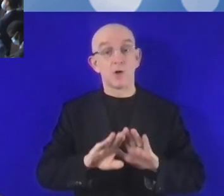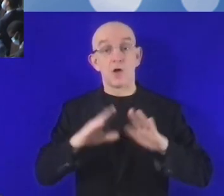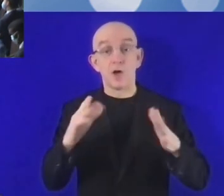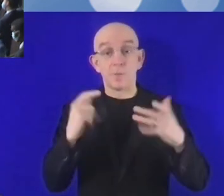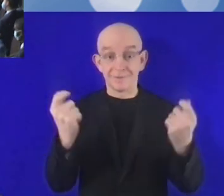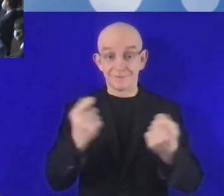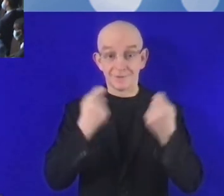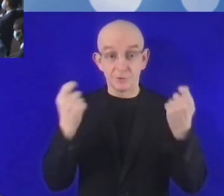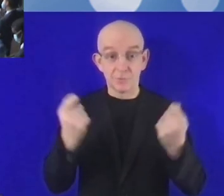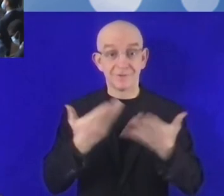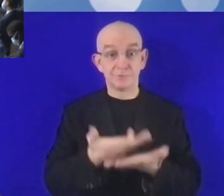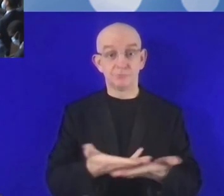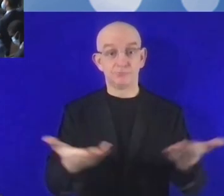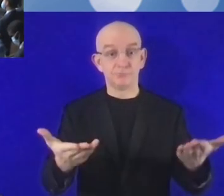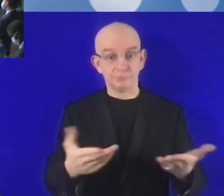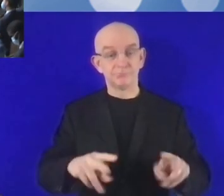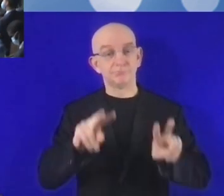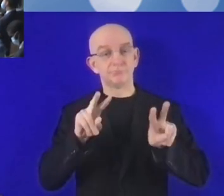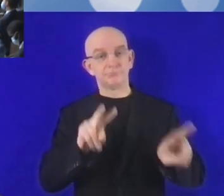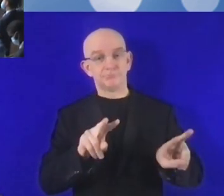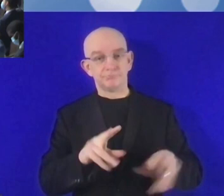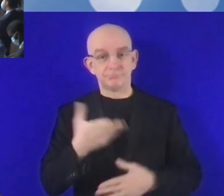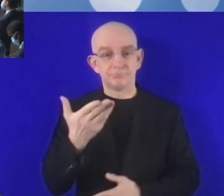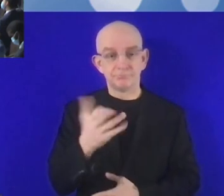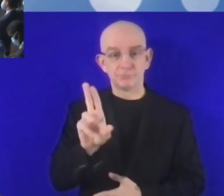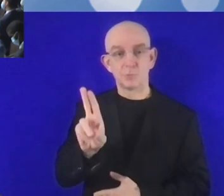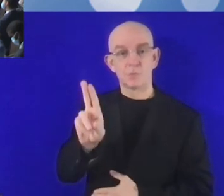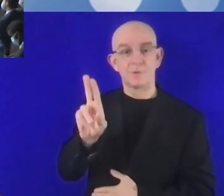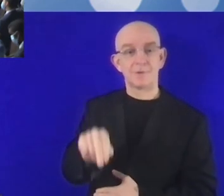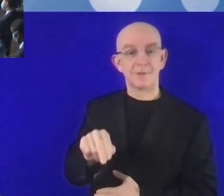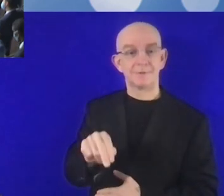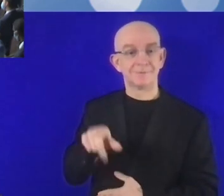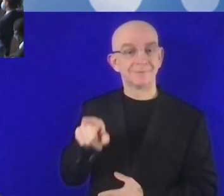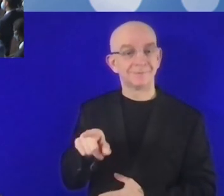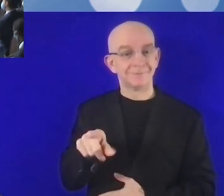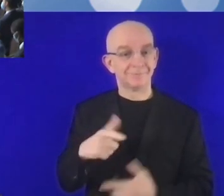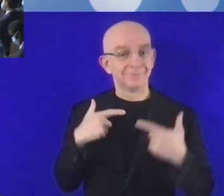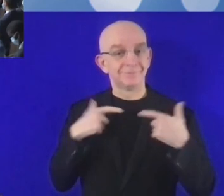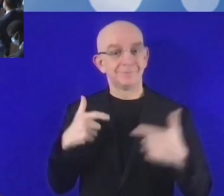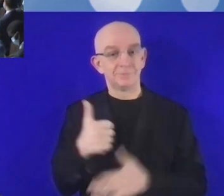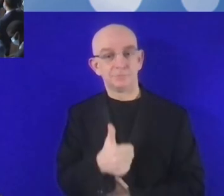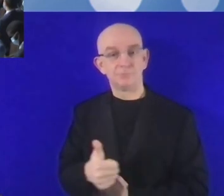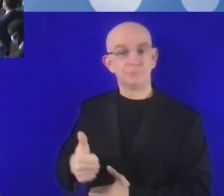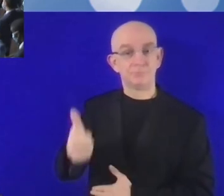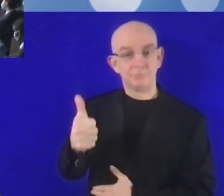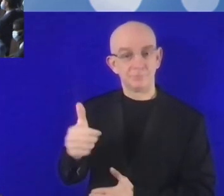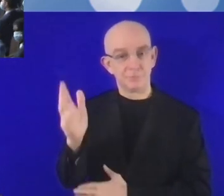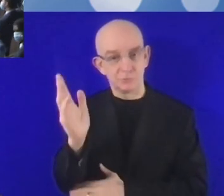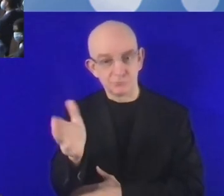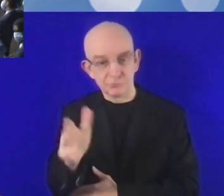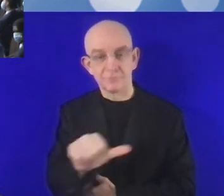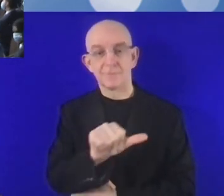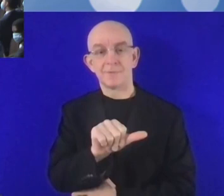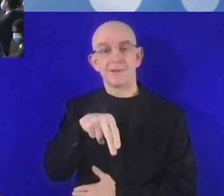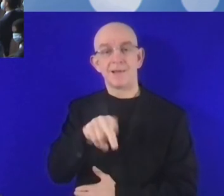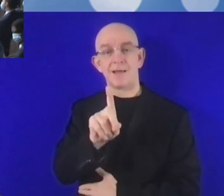今天的会议还会有 Antonio Guterres 联合国的秘书长，还有